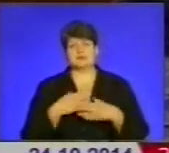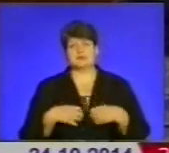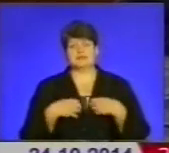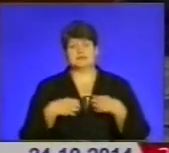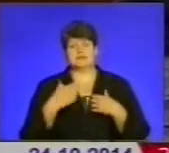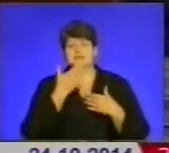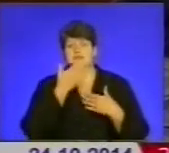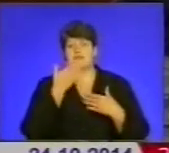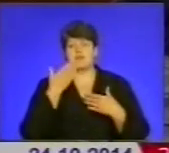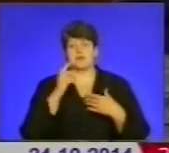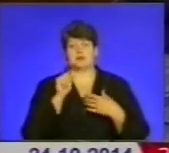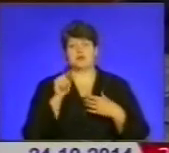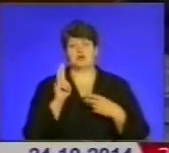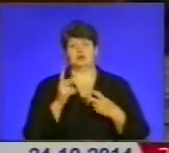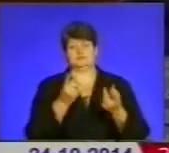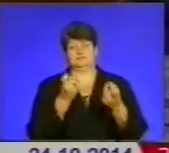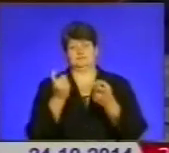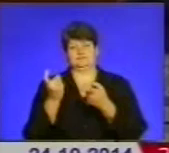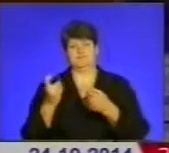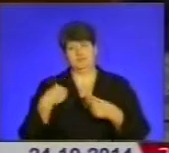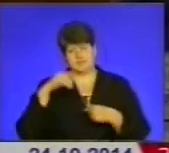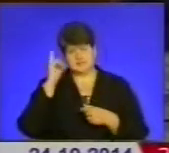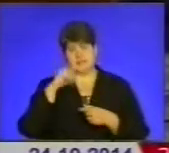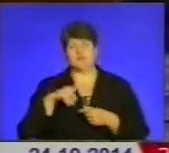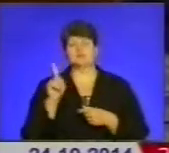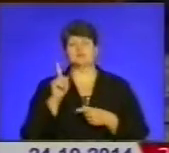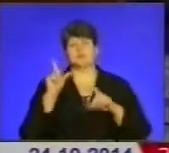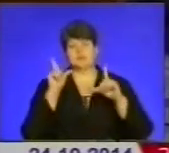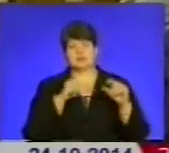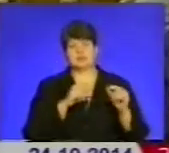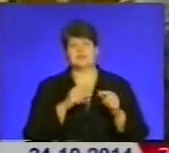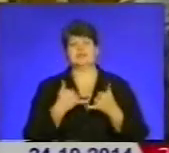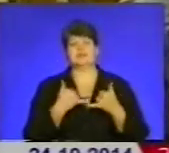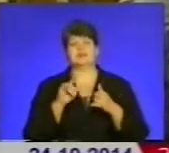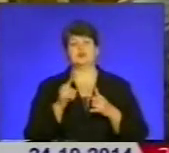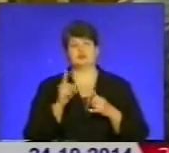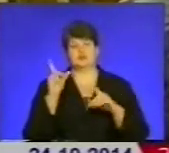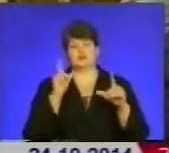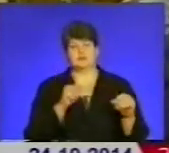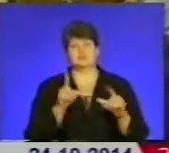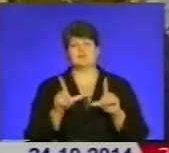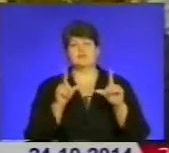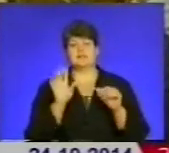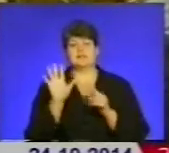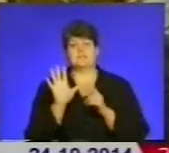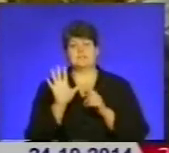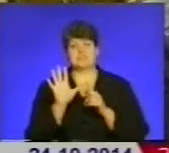хто кого заставили. Ми знали, на що ми їдемо, і знали, заради чого ми їдемо туди. Ми виїхали 5 числа,